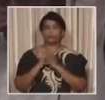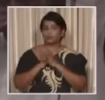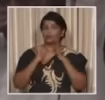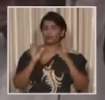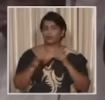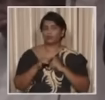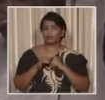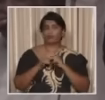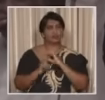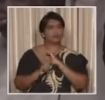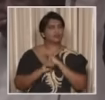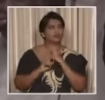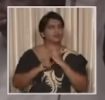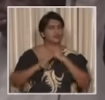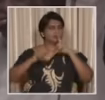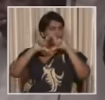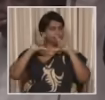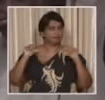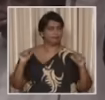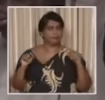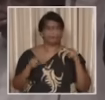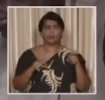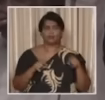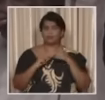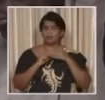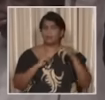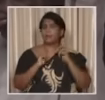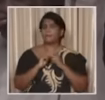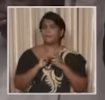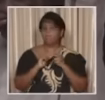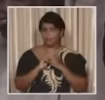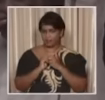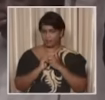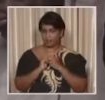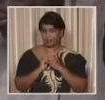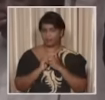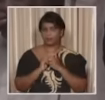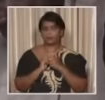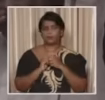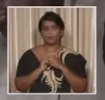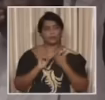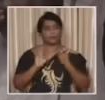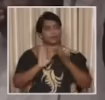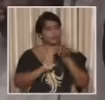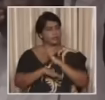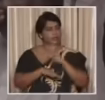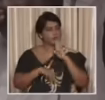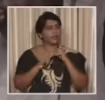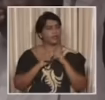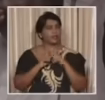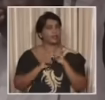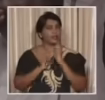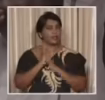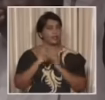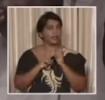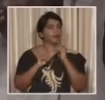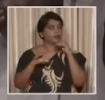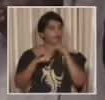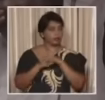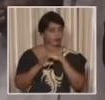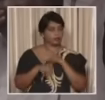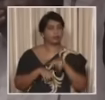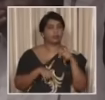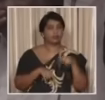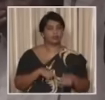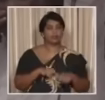ප්‍රශ්නයක් ආව සංස්කෘතික ත්‍රිකෝණයේ කැණීම්වලදී එතන පවත්වාගෙන යාමේ අපහසුතාවය. මම මීට පෙර අවස්ථාවක අධ්‍යාපන ඇමතියන්ට ඉන්නකොට තමයි